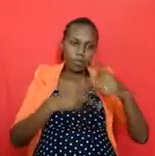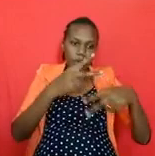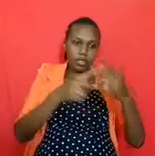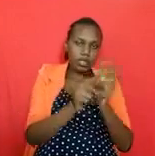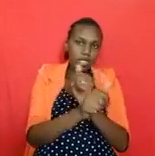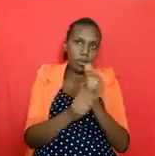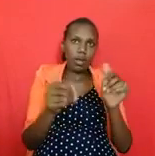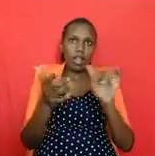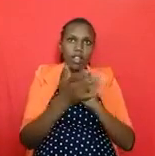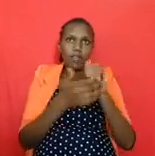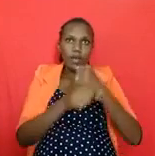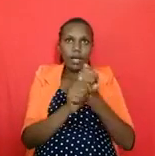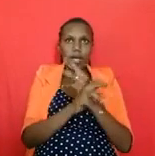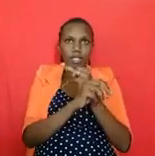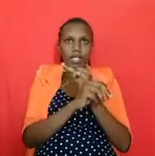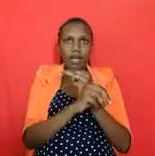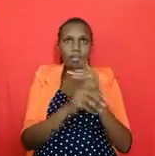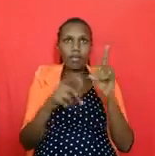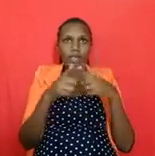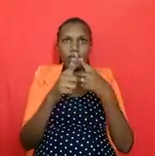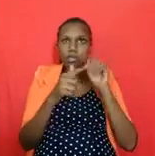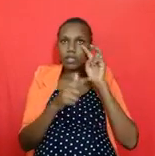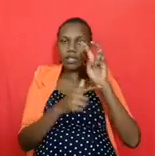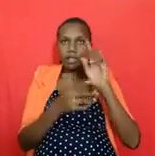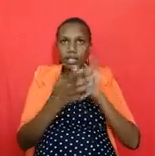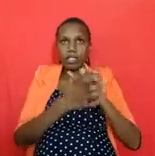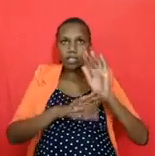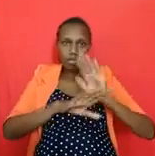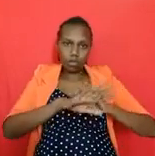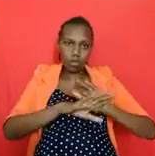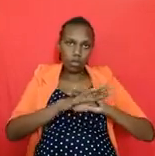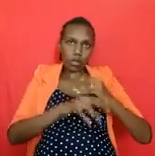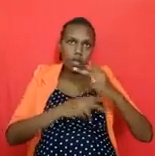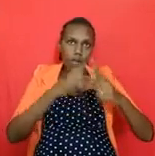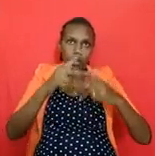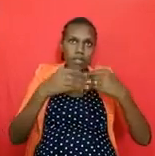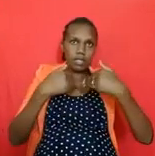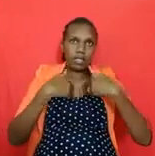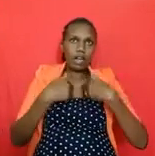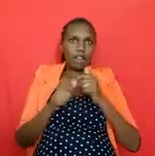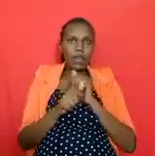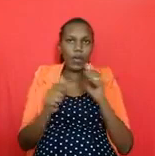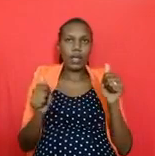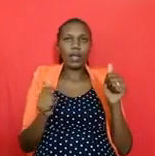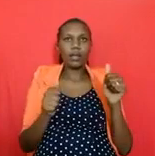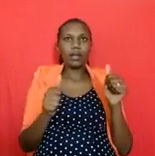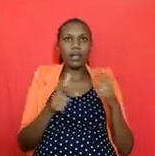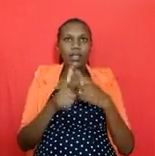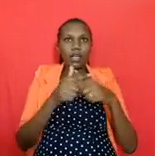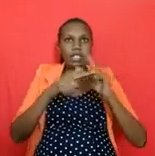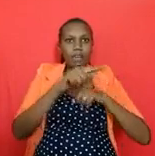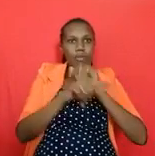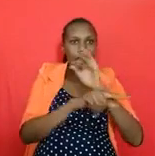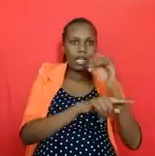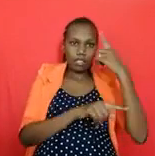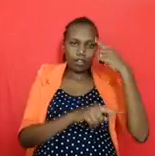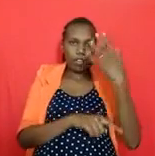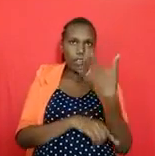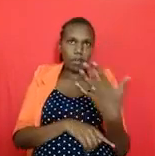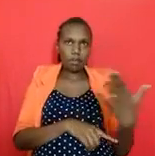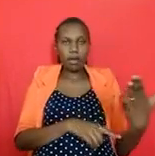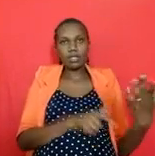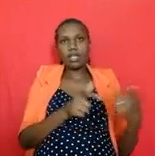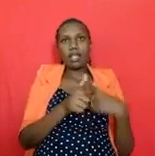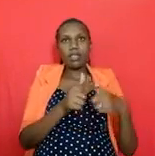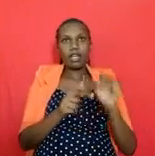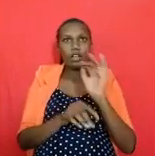siya kuhota kweka madhavu. Ni turore ete, tuko ona ni kore na procedure jega, si karete wega. Tuetia document, tuketia,